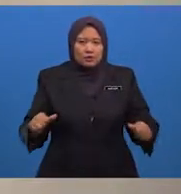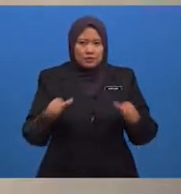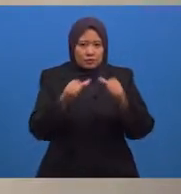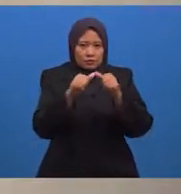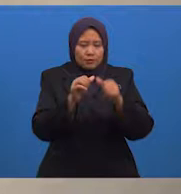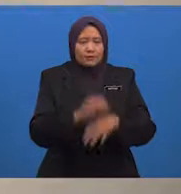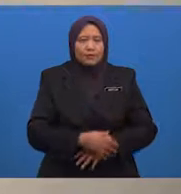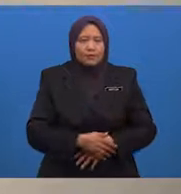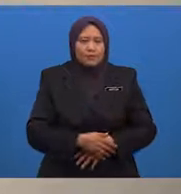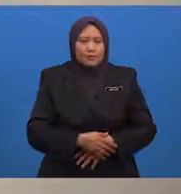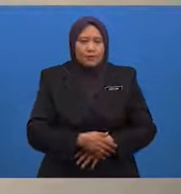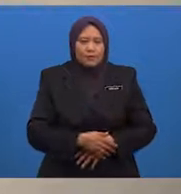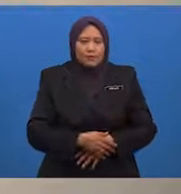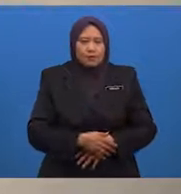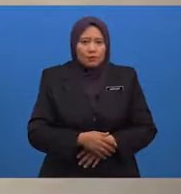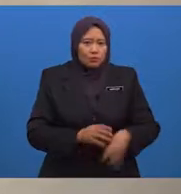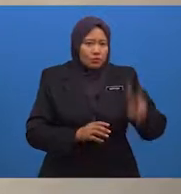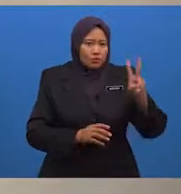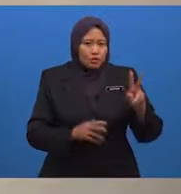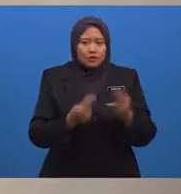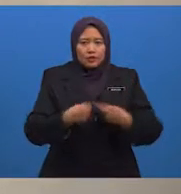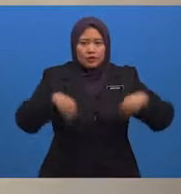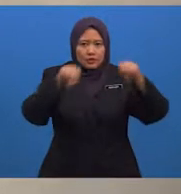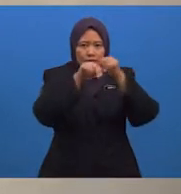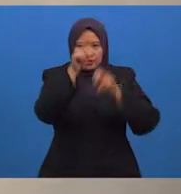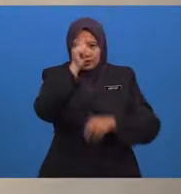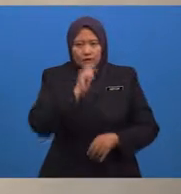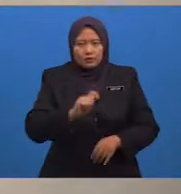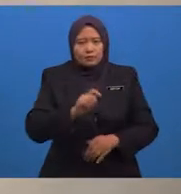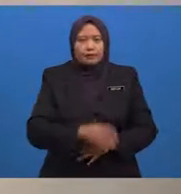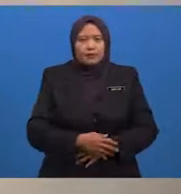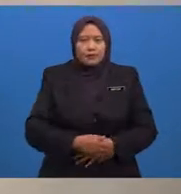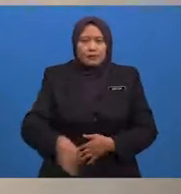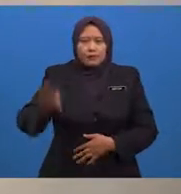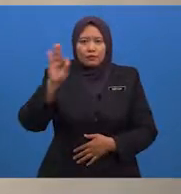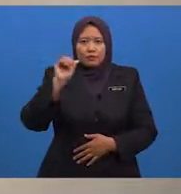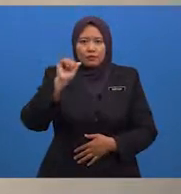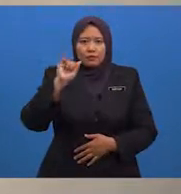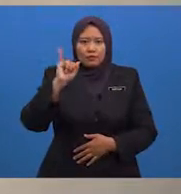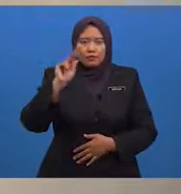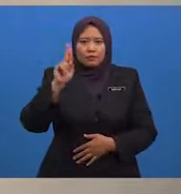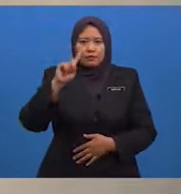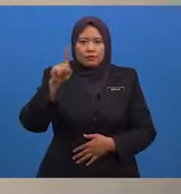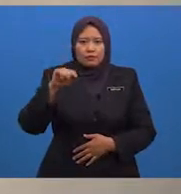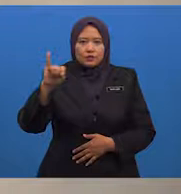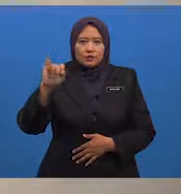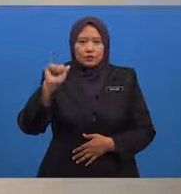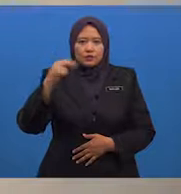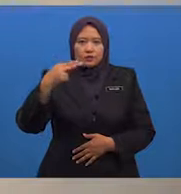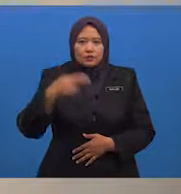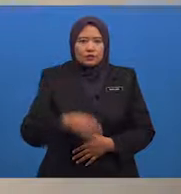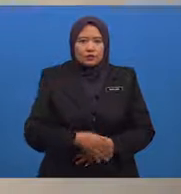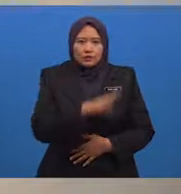Nilai yang kedua ialah nilai ketabahan. Fauziah dan keluarganya tabah